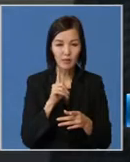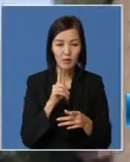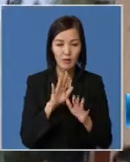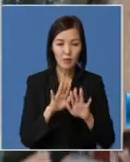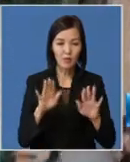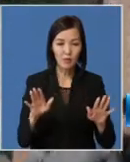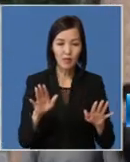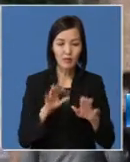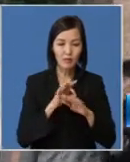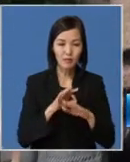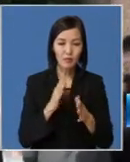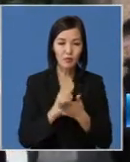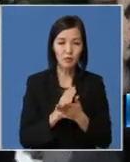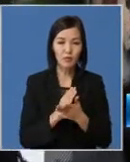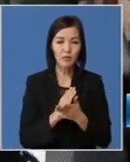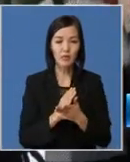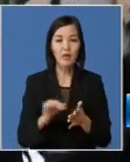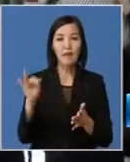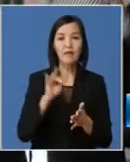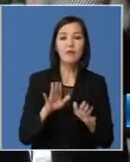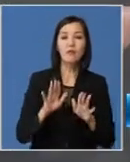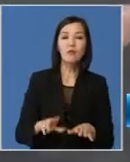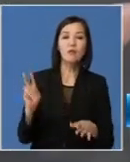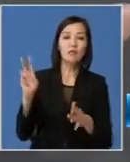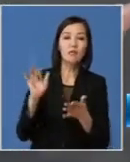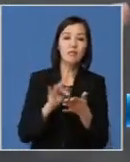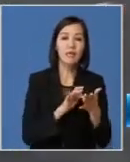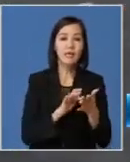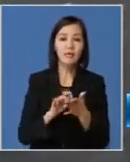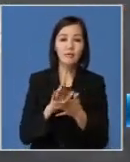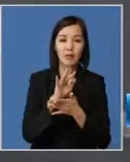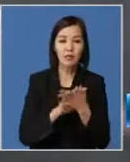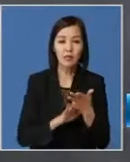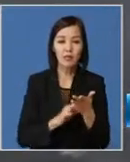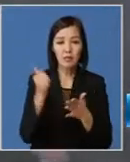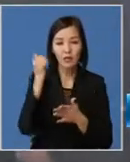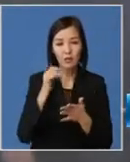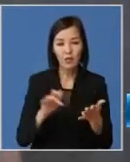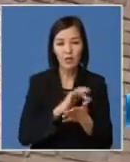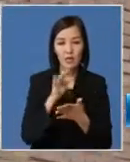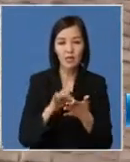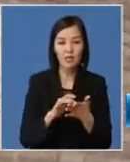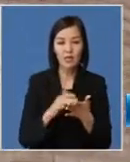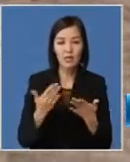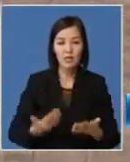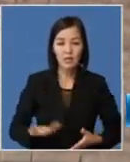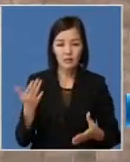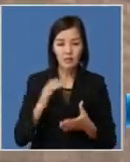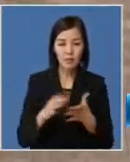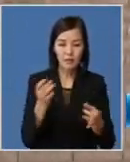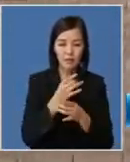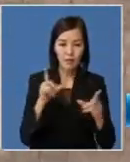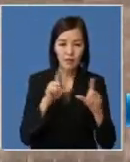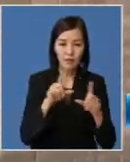көрмелеріміз. Жұмыс тобы өңірге сапарын тарихи орындарға саяхатпен жалғады. Көне шаһардың тыныс тіршілігімен танысып, мәдени нысандарын аралады.